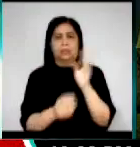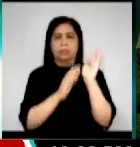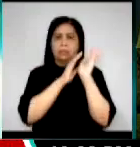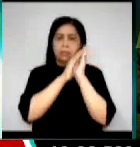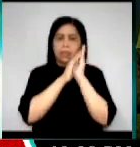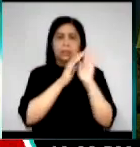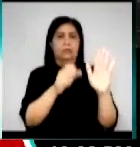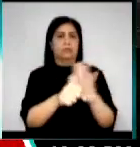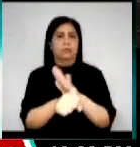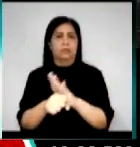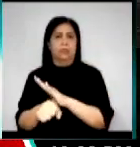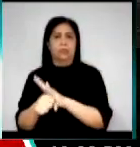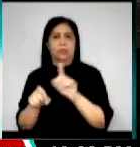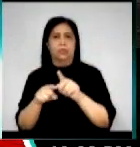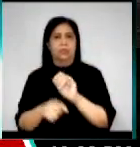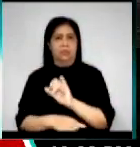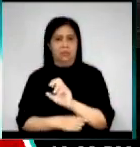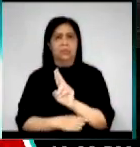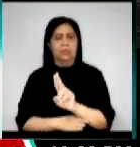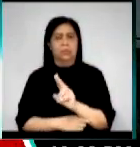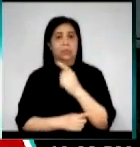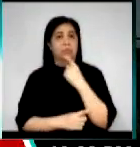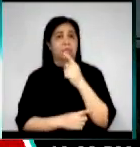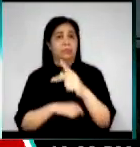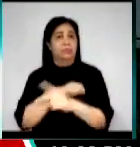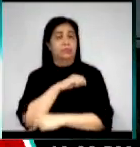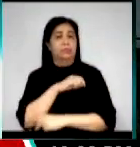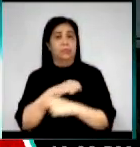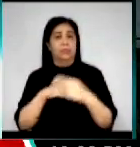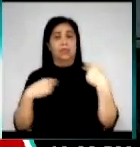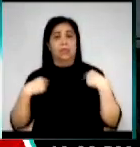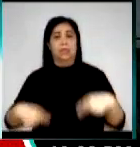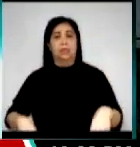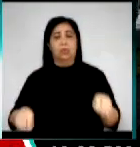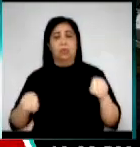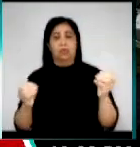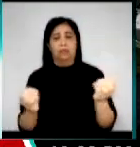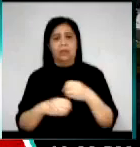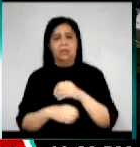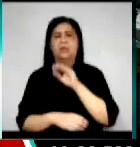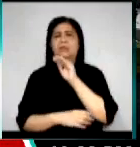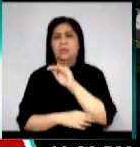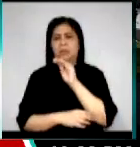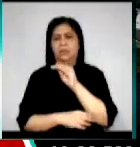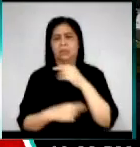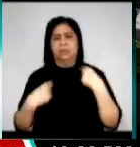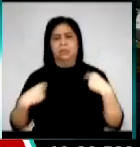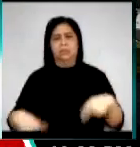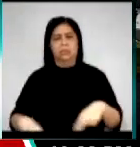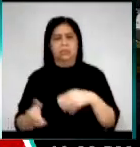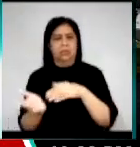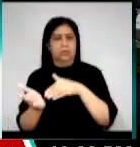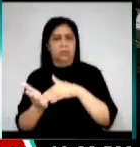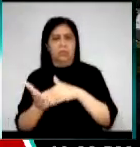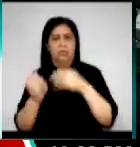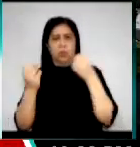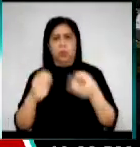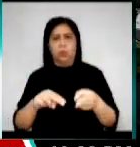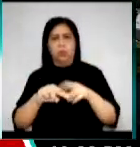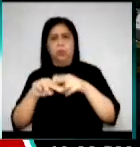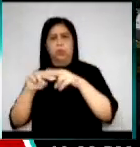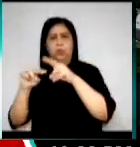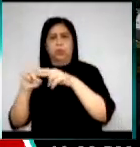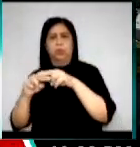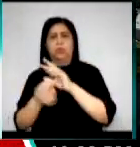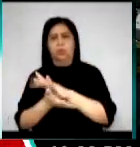ang mga ICU. Ayon sa Provincial Health Office, pagod na ang mga medical frontliner dahil sa pagdami ng COVID patients. There